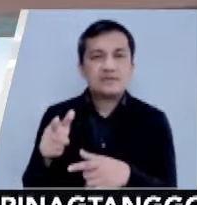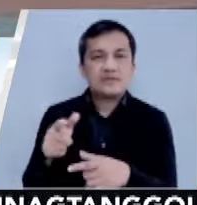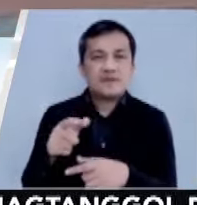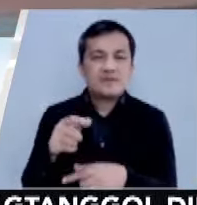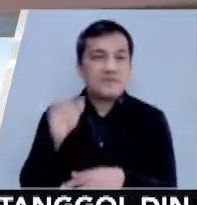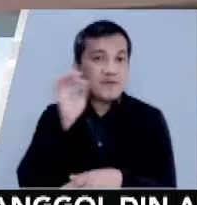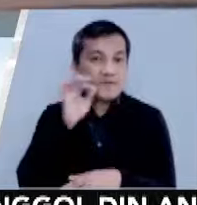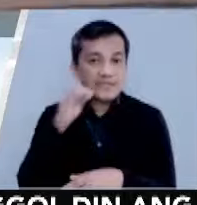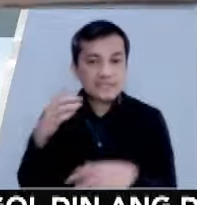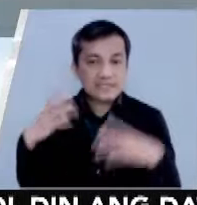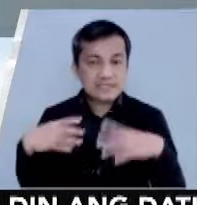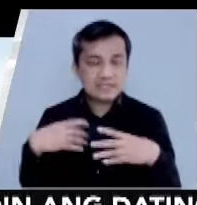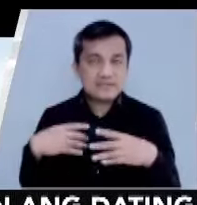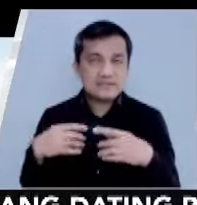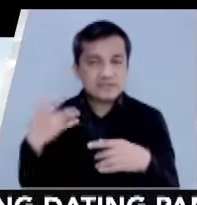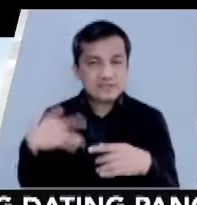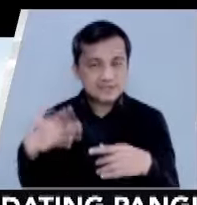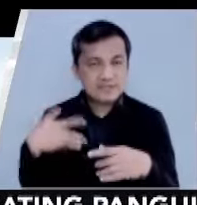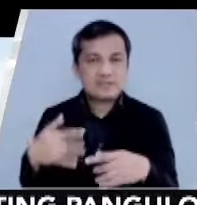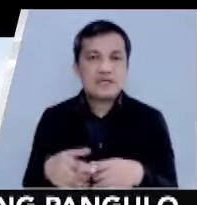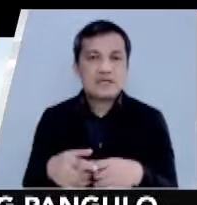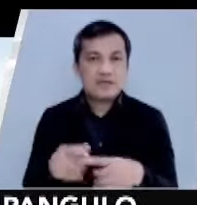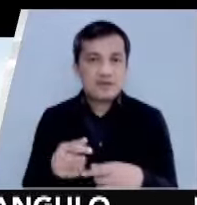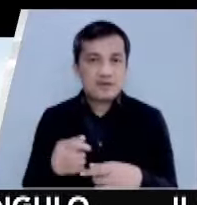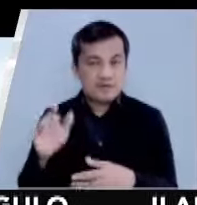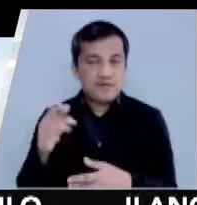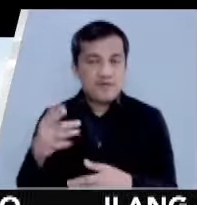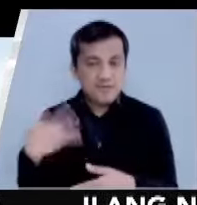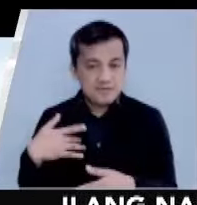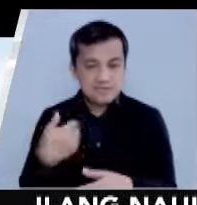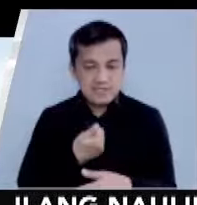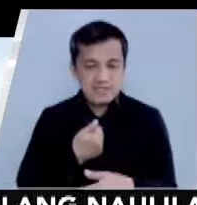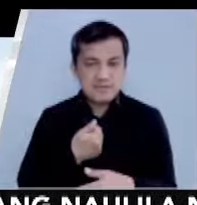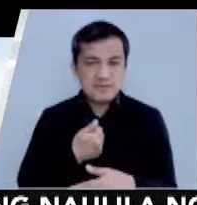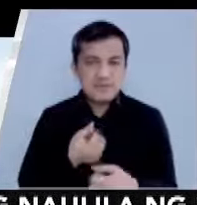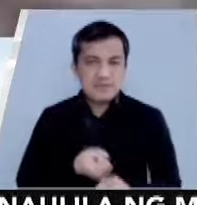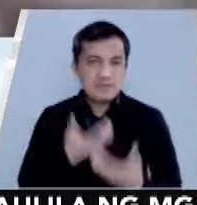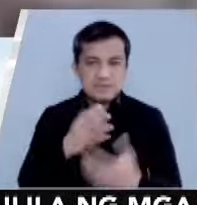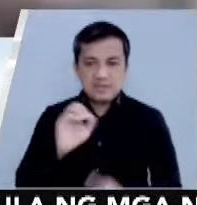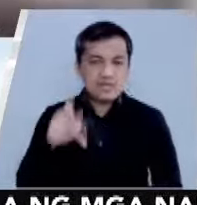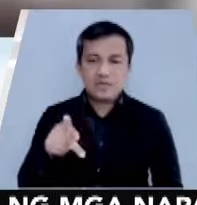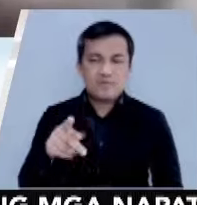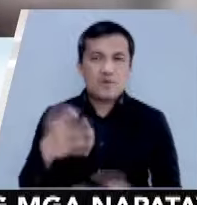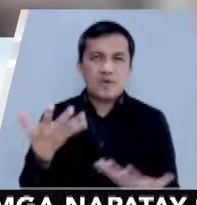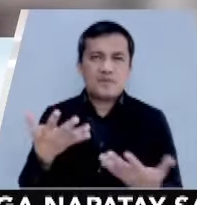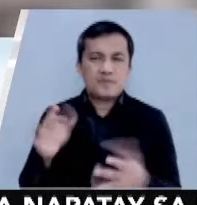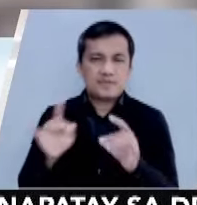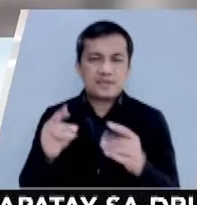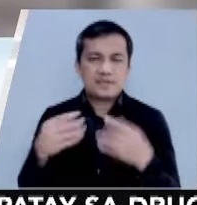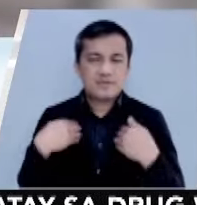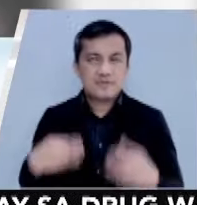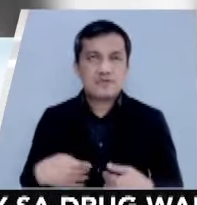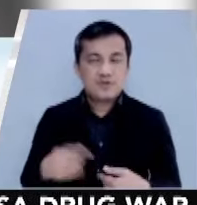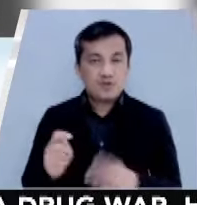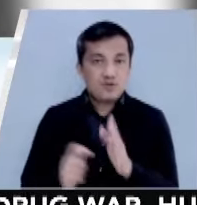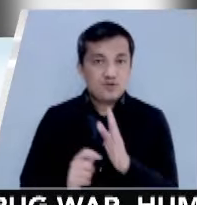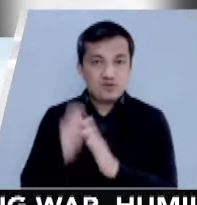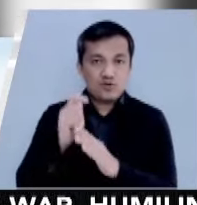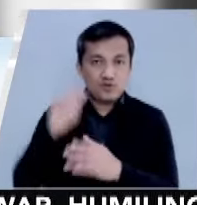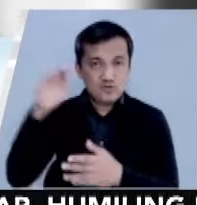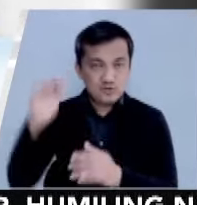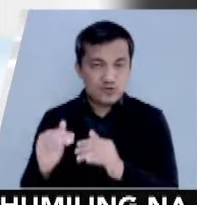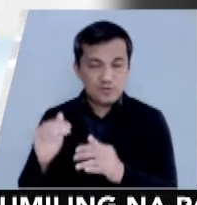ay self-expression. Ang crop, walang pinipiling katawan. Tall, short, thin, not